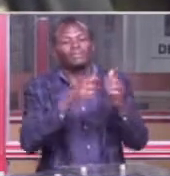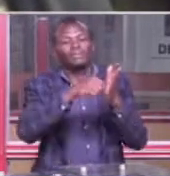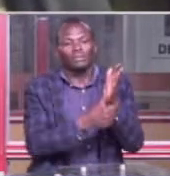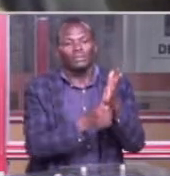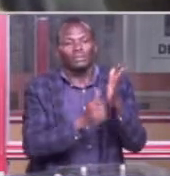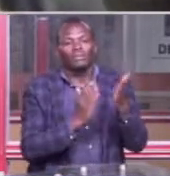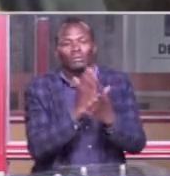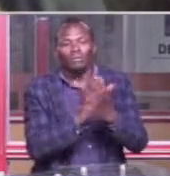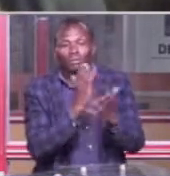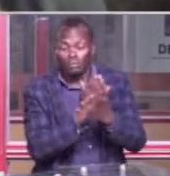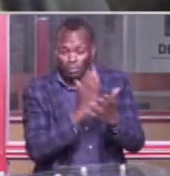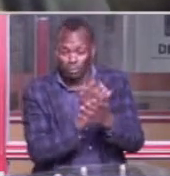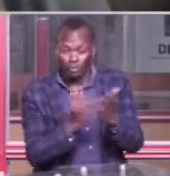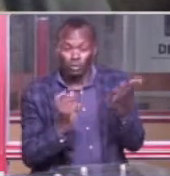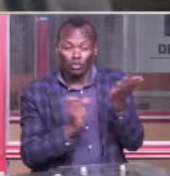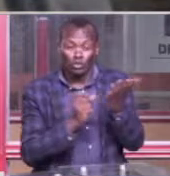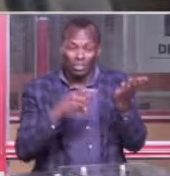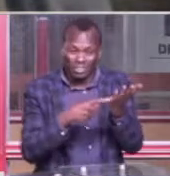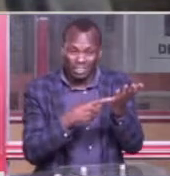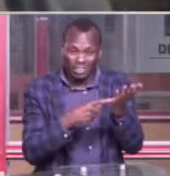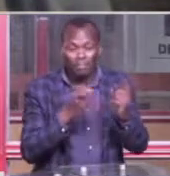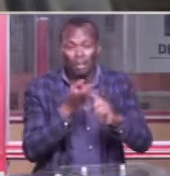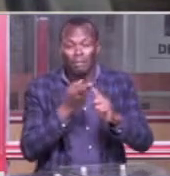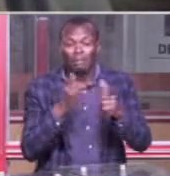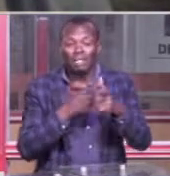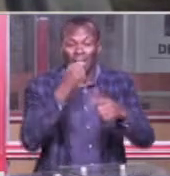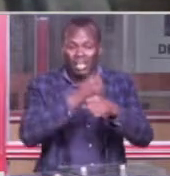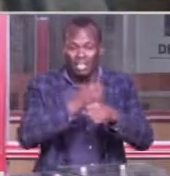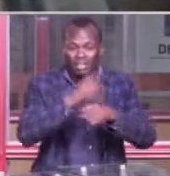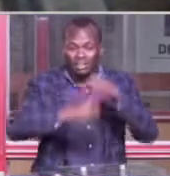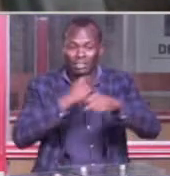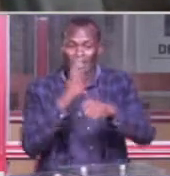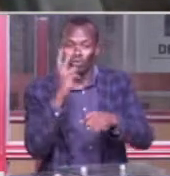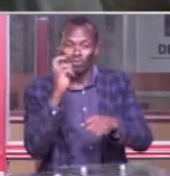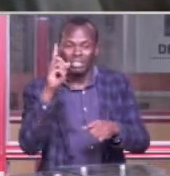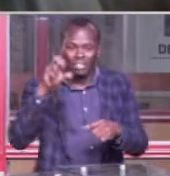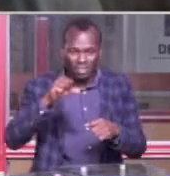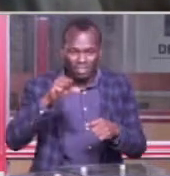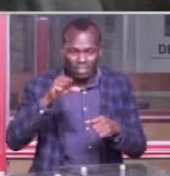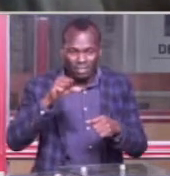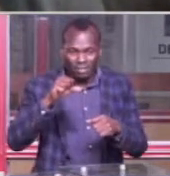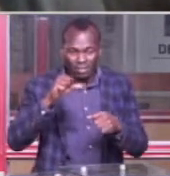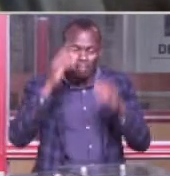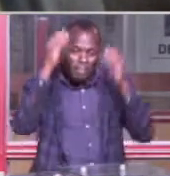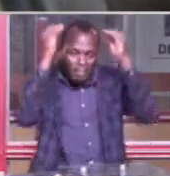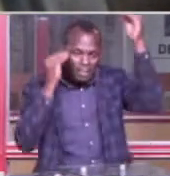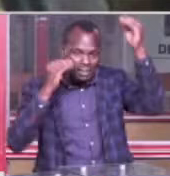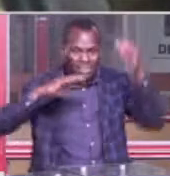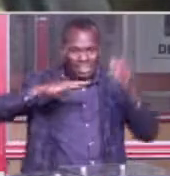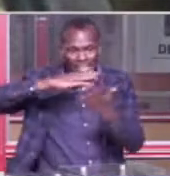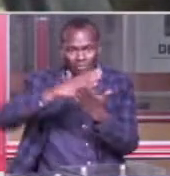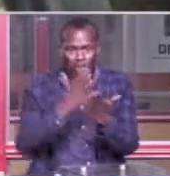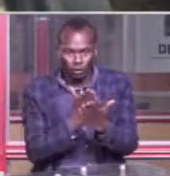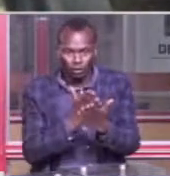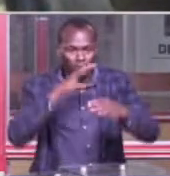August 2019 while at Businga Makindye division Kampala district was found